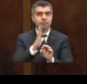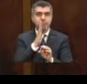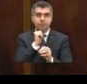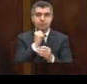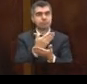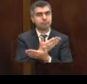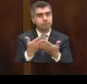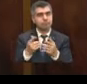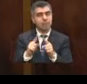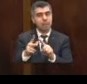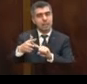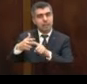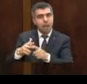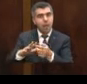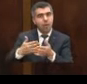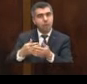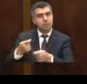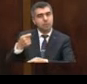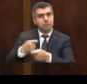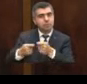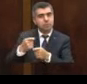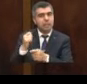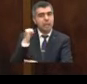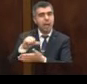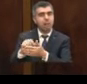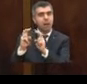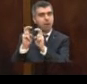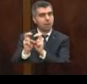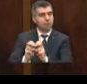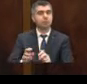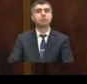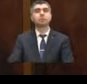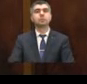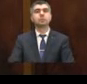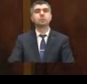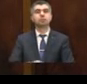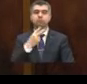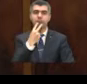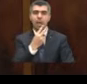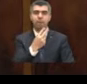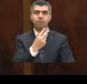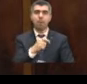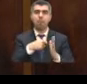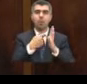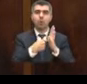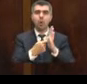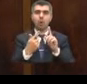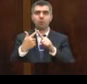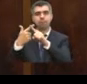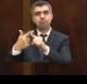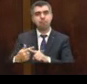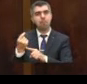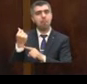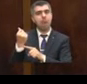والمنتج والتصنيع المحلي. وبالرجوع للمشروع المعروض علينا، نقول بأن المرتكزات التي